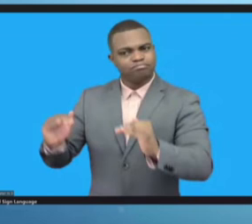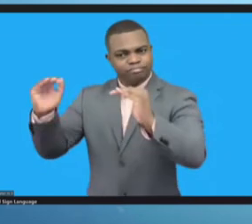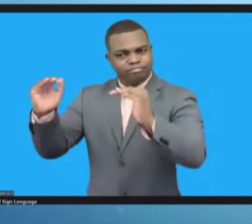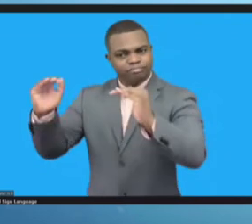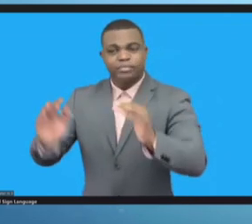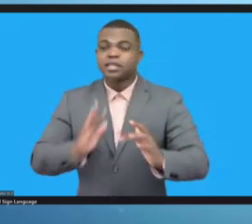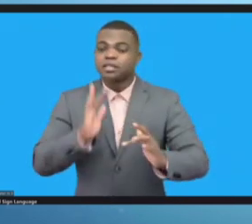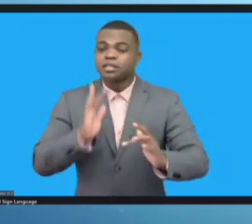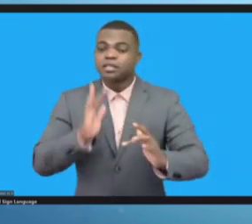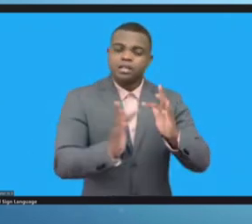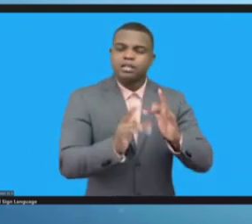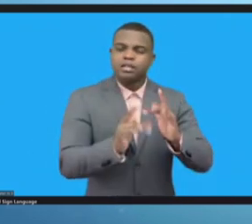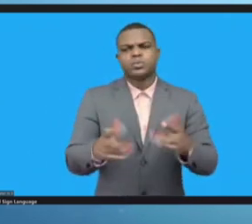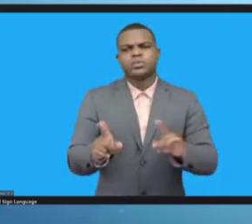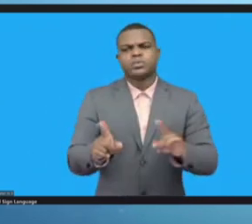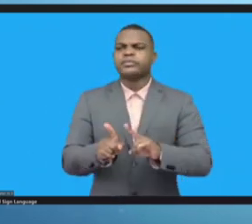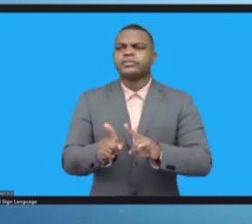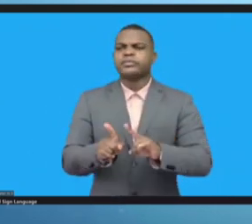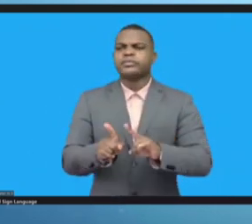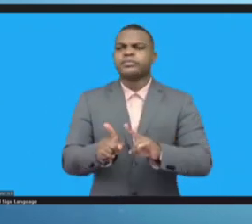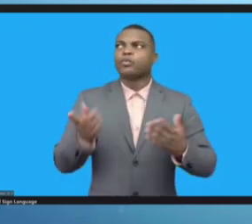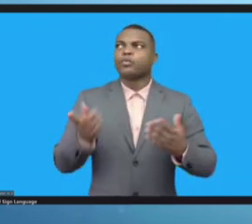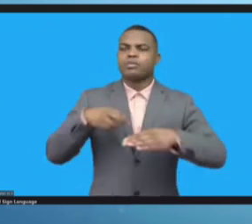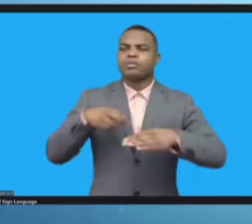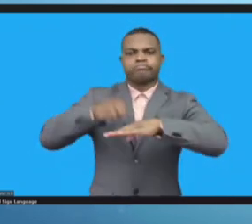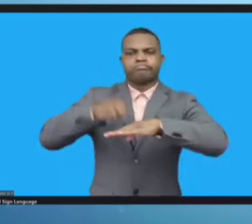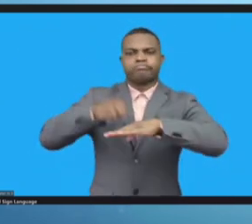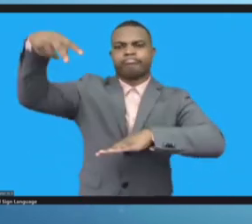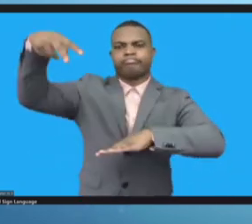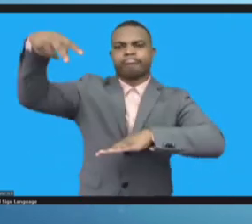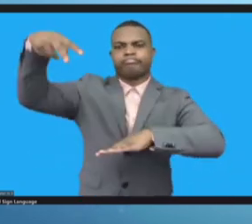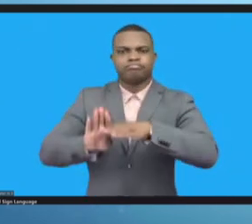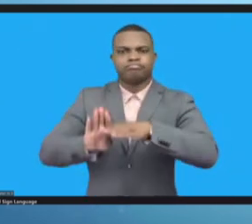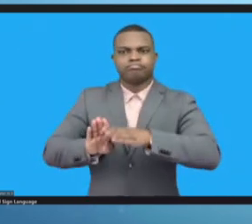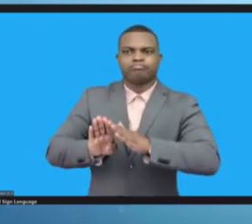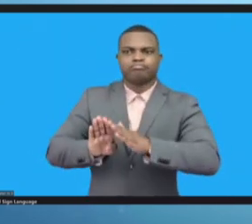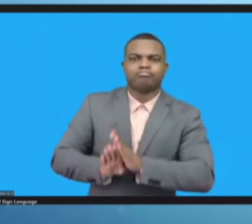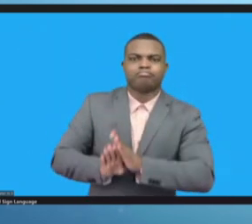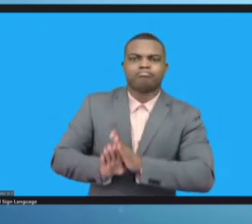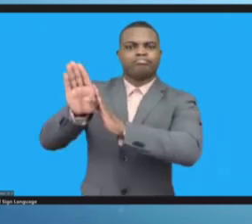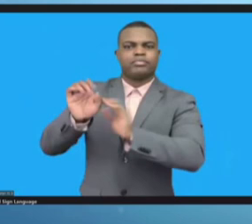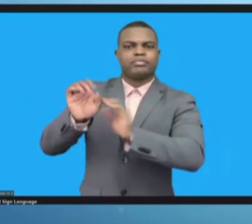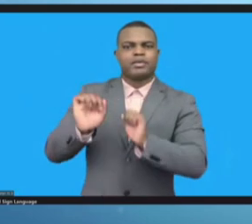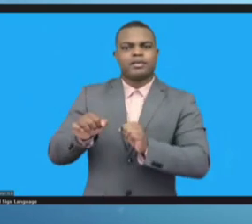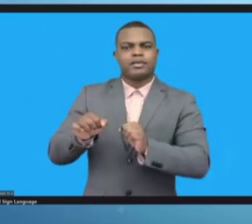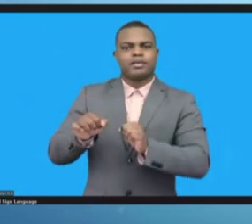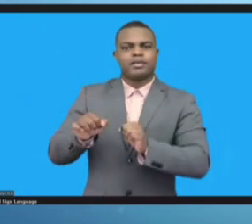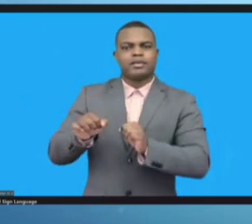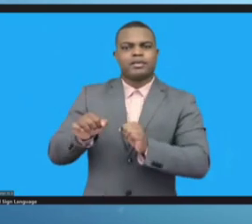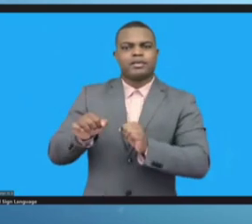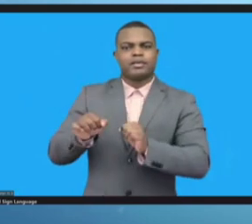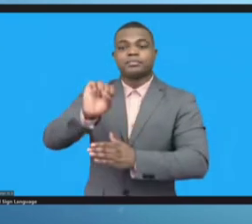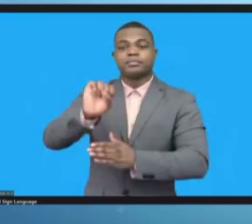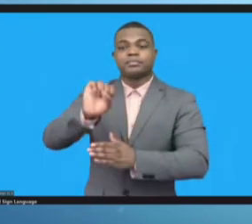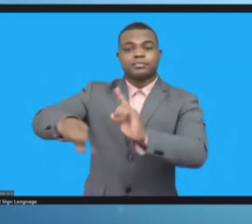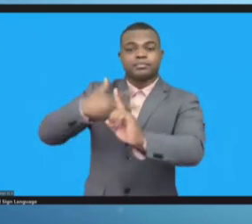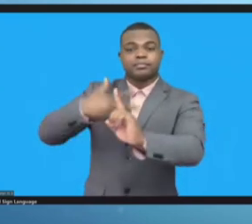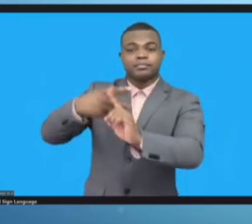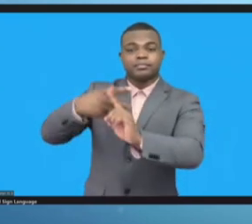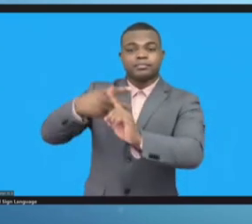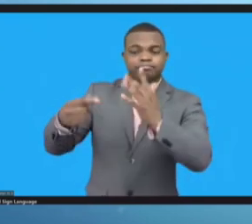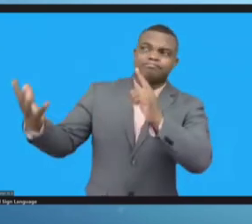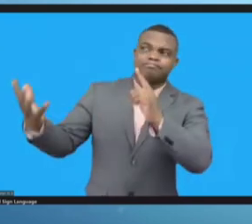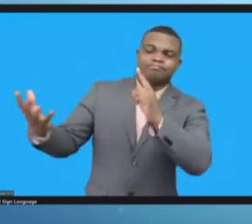aujourd'hui est l'outil incontournable pour nous propulser à la réalisation